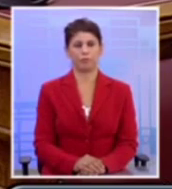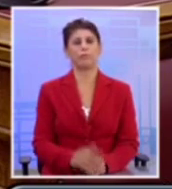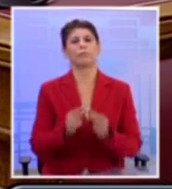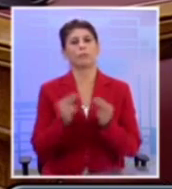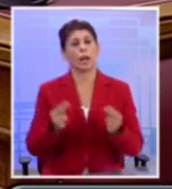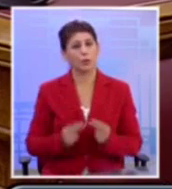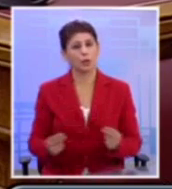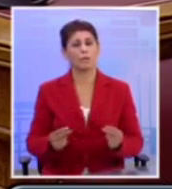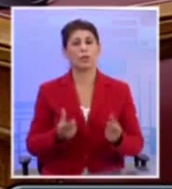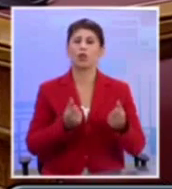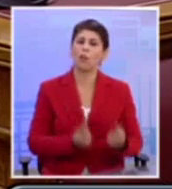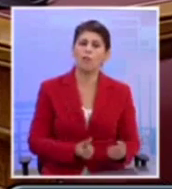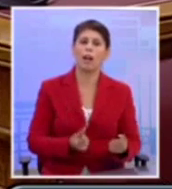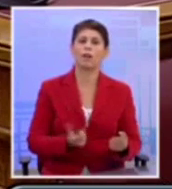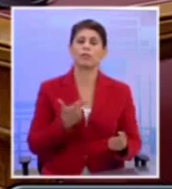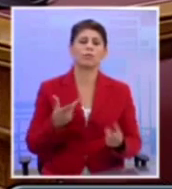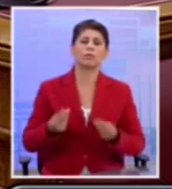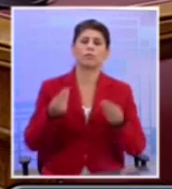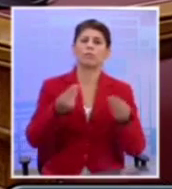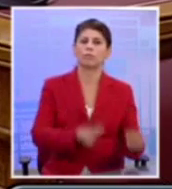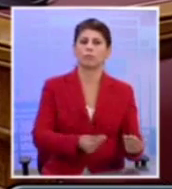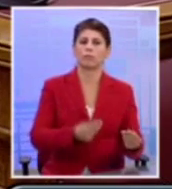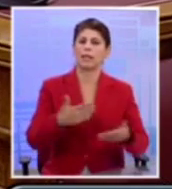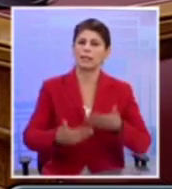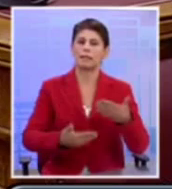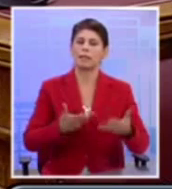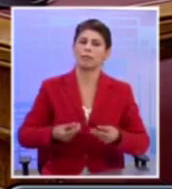το βάρος μεταφέρθηκε σταδιακά